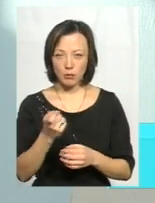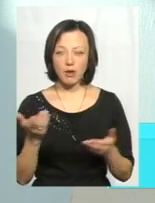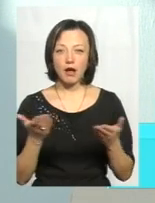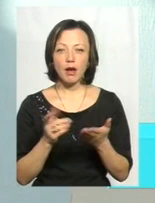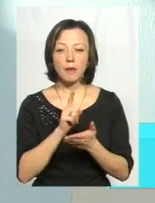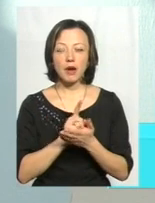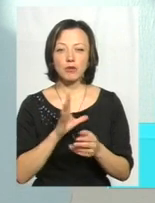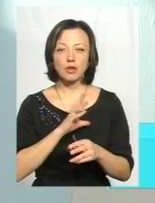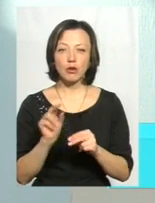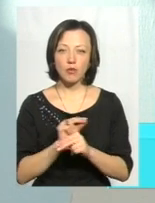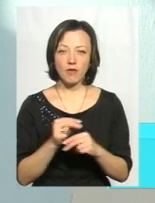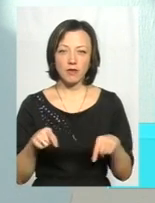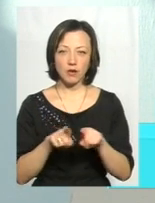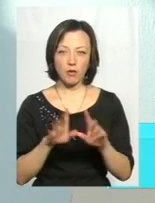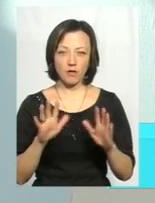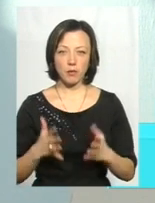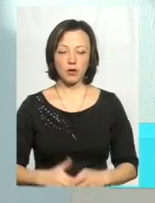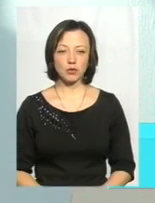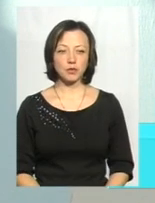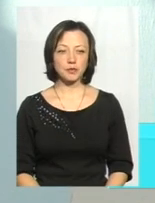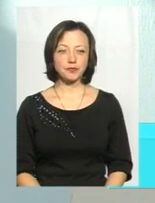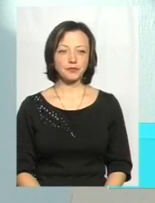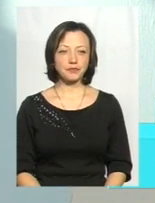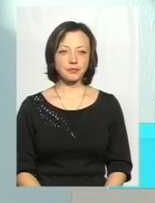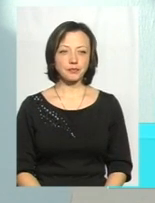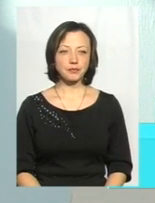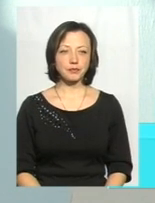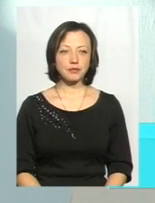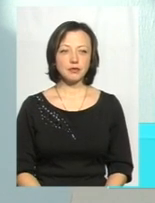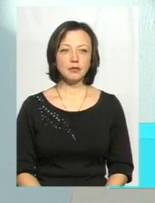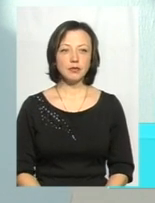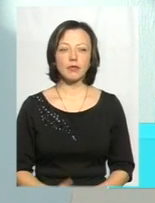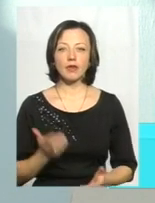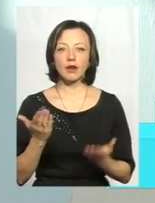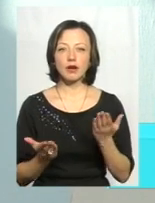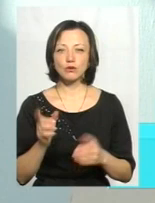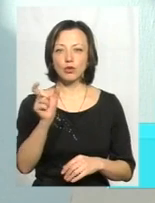має бути лікування в такому випадку. Якщо, скажімо, людина,